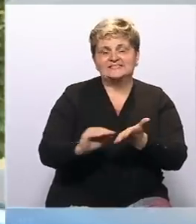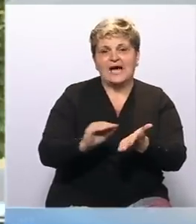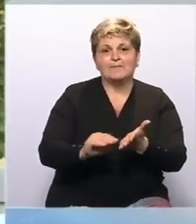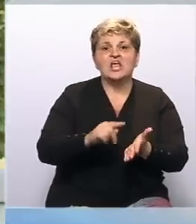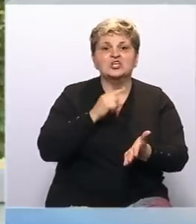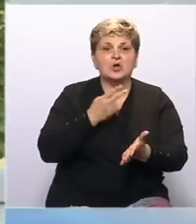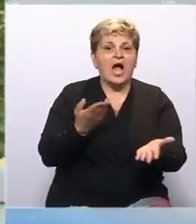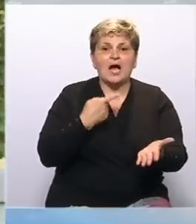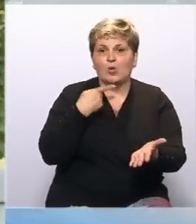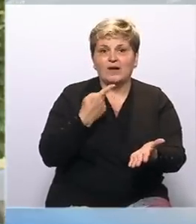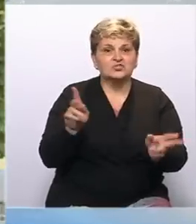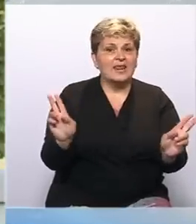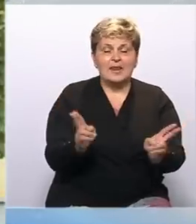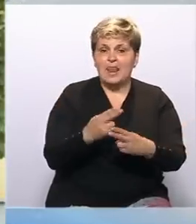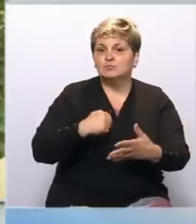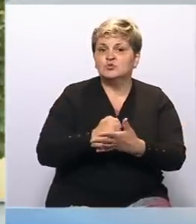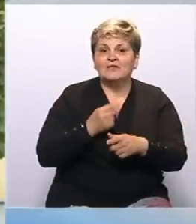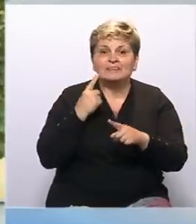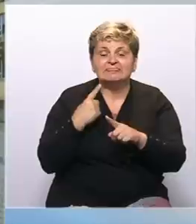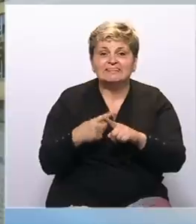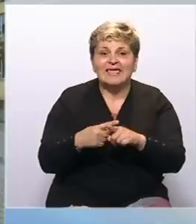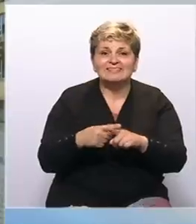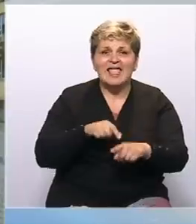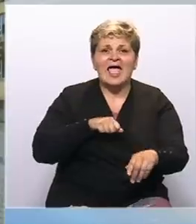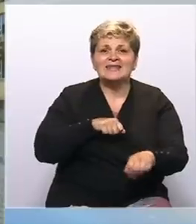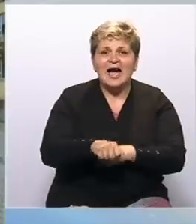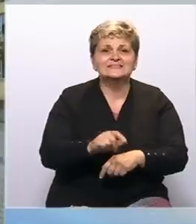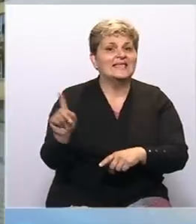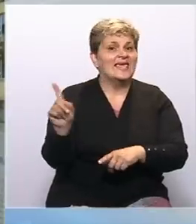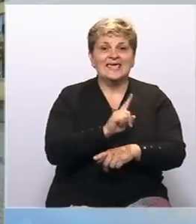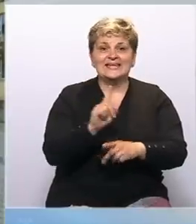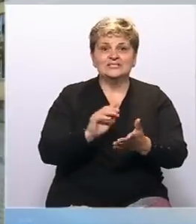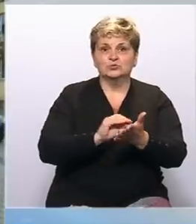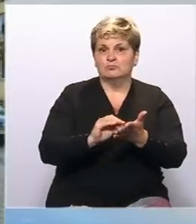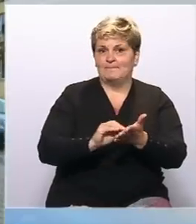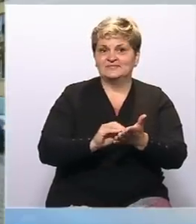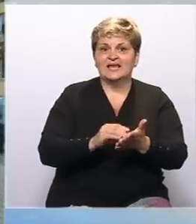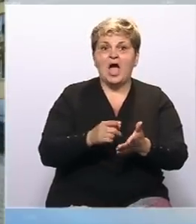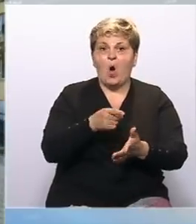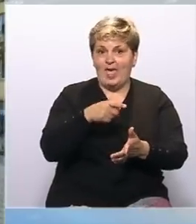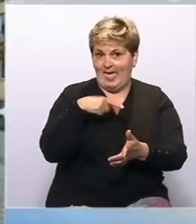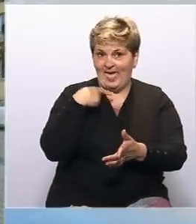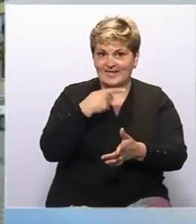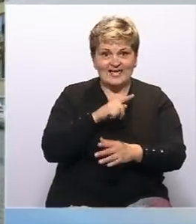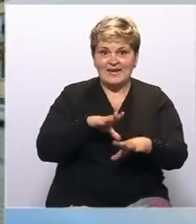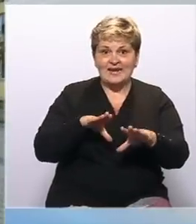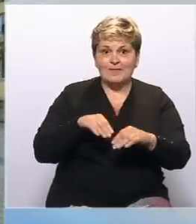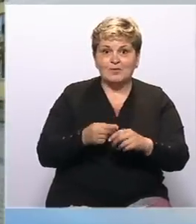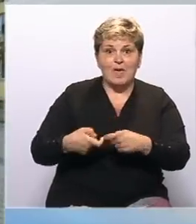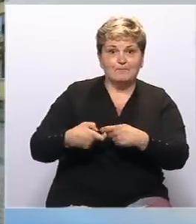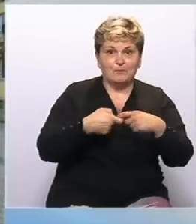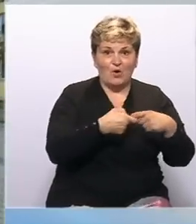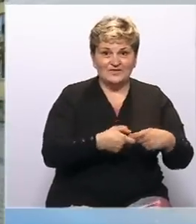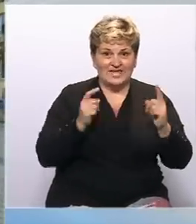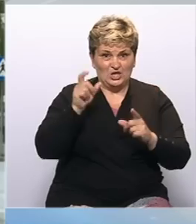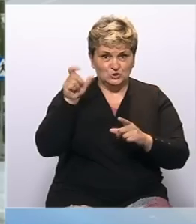iz koje se, kako navodi, ne mogu utvrditi ni detalji nasilja jer nisu navedeni. Kojić je rekla da je neprihvatljivo povezivanje